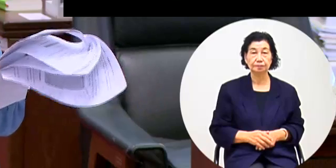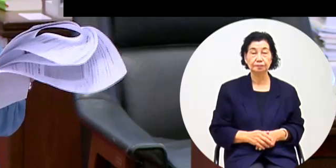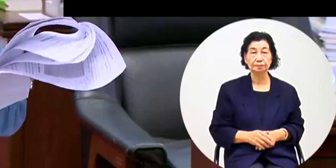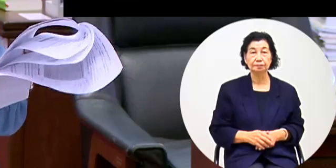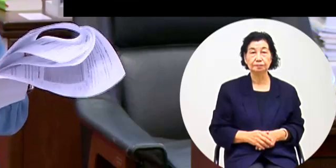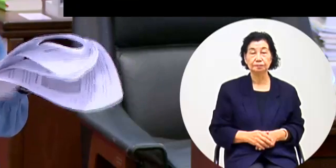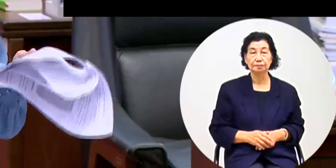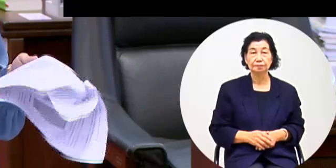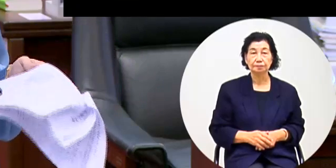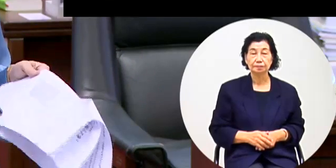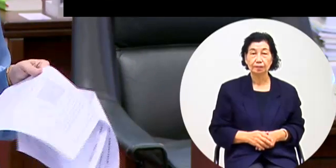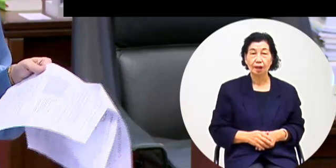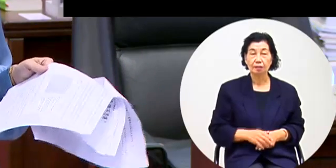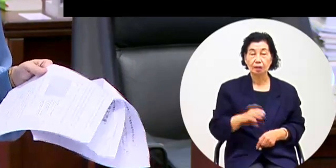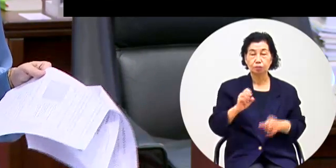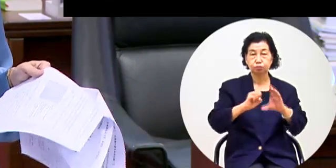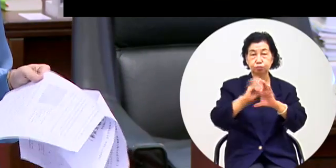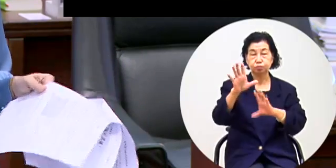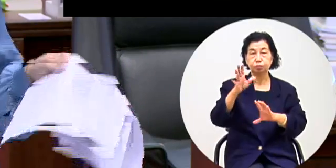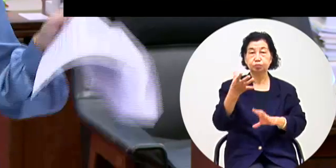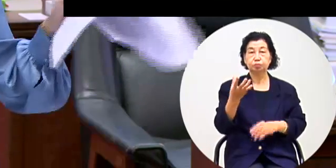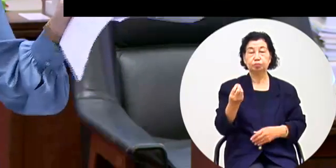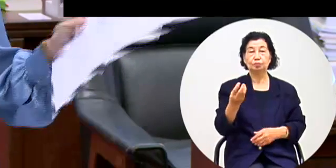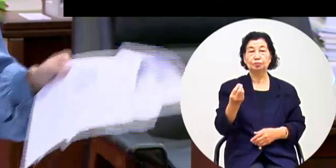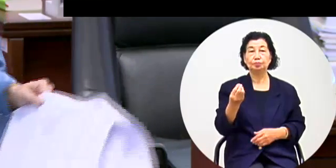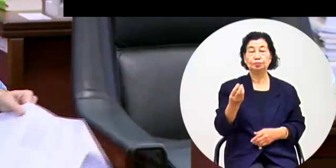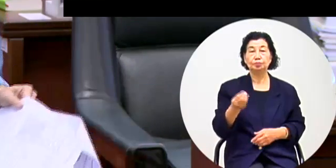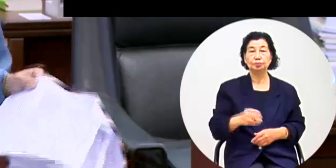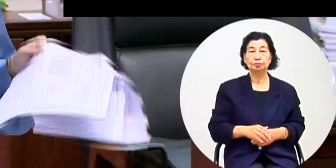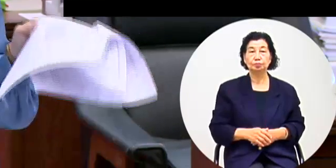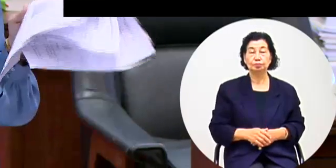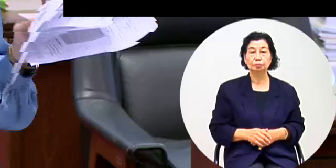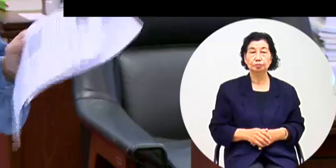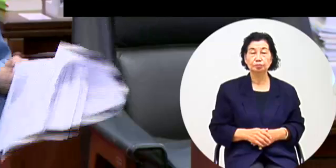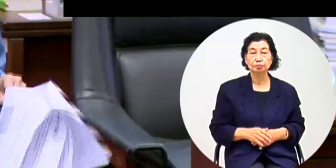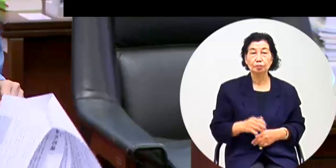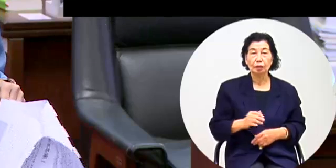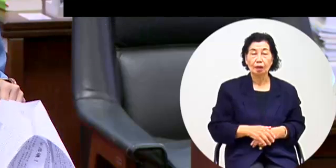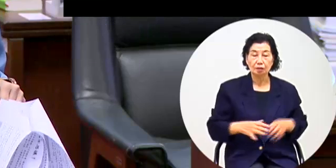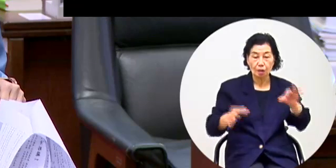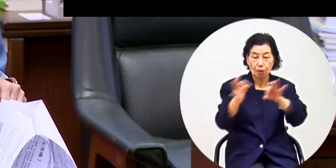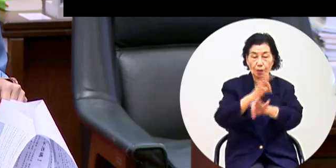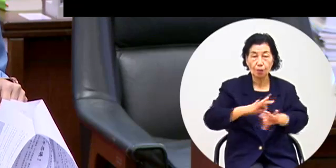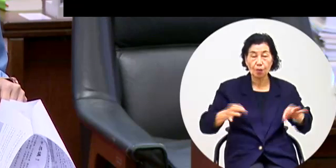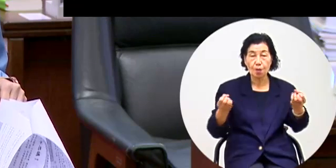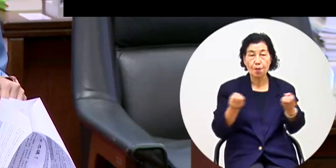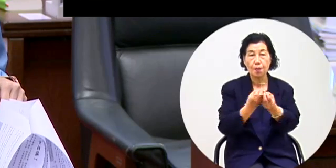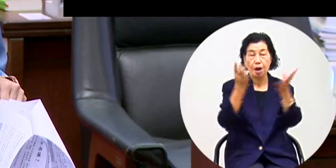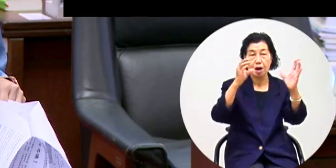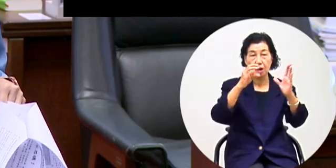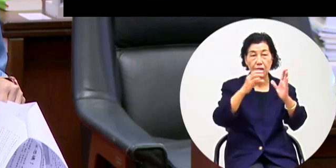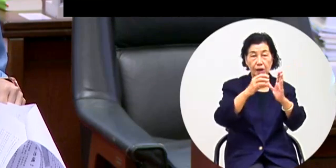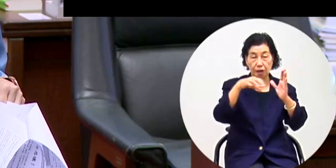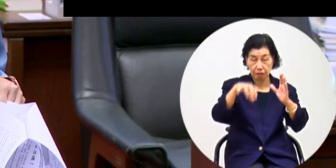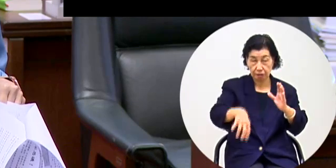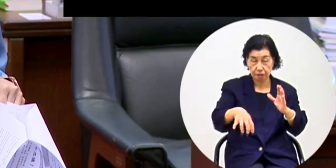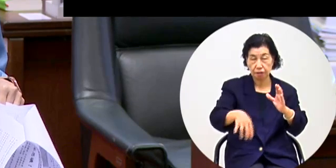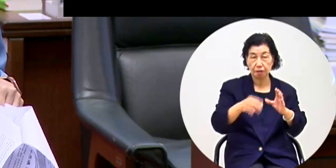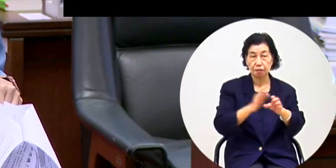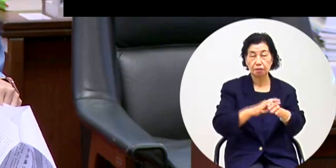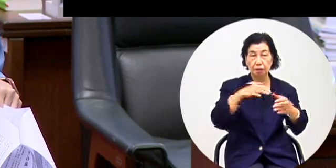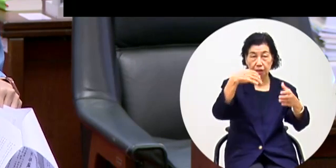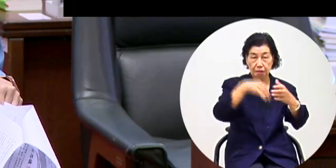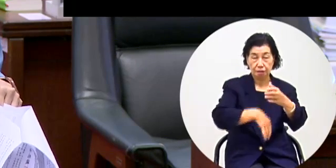们在这个我们的经发局其实给了这一份在内门的这个资料里头，他有提到一句